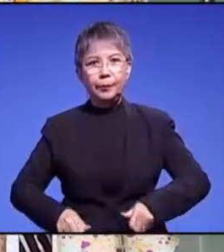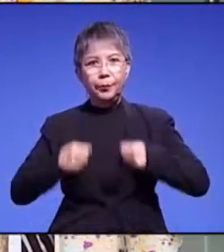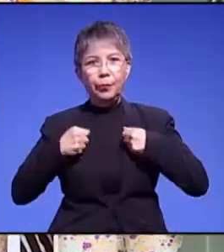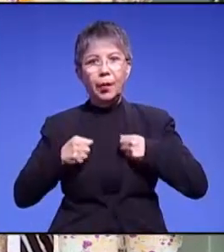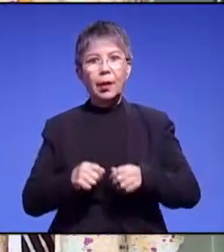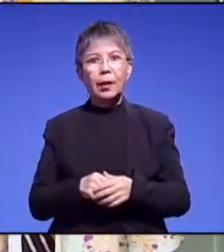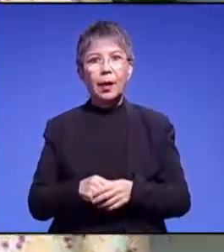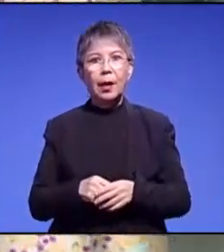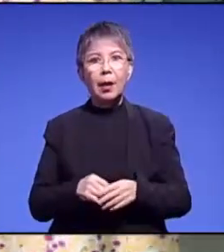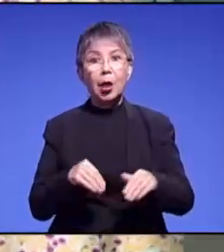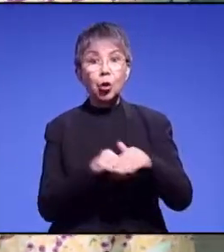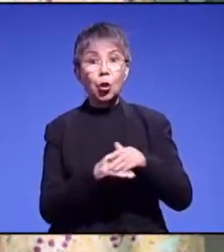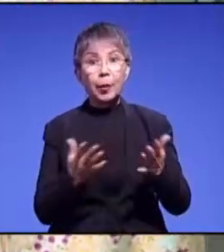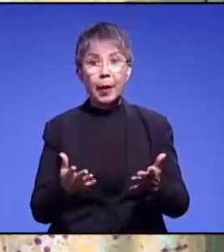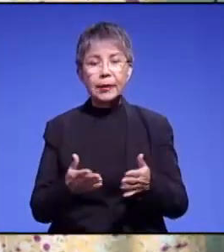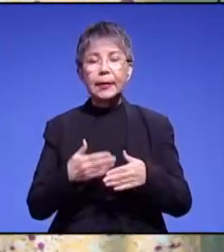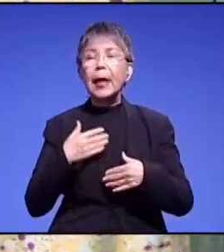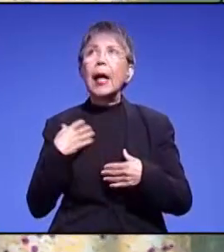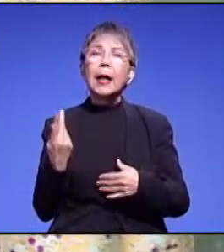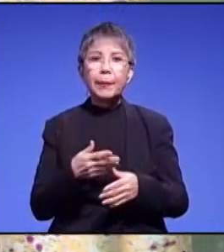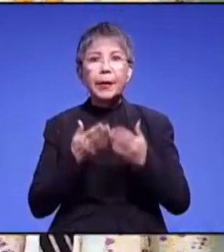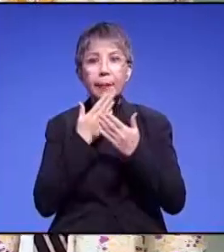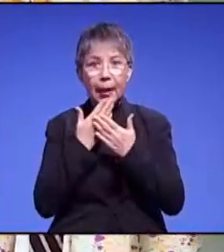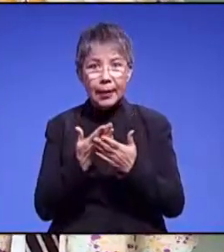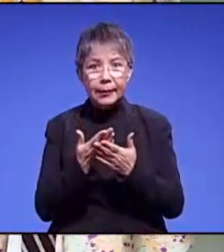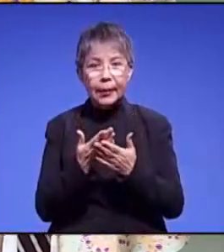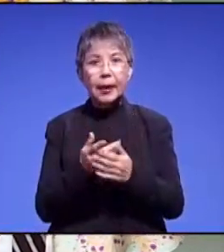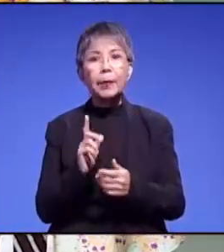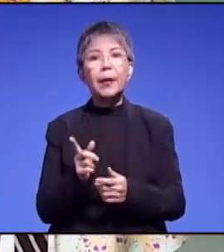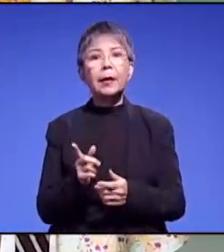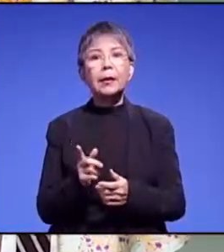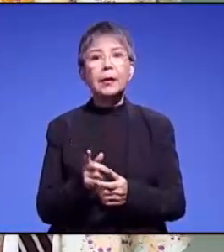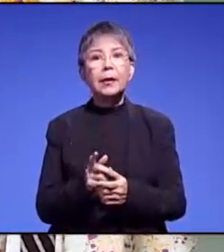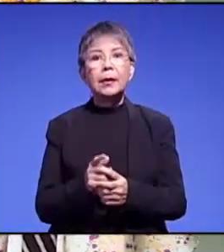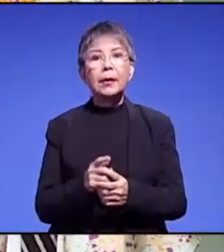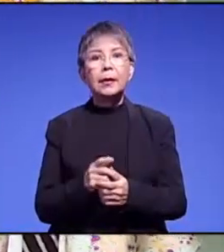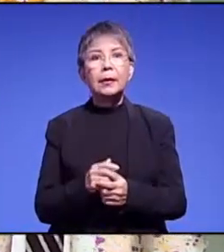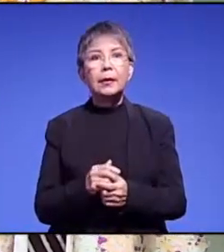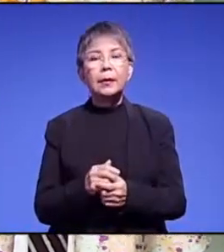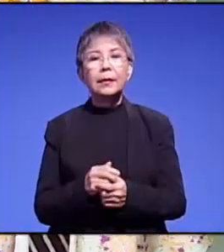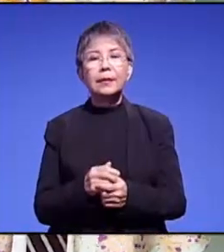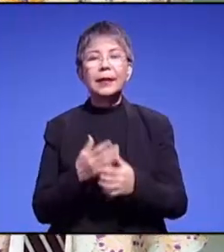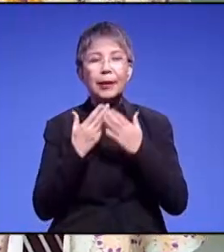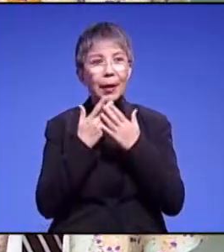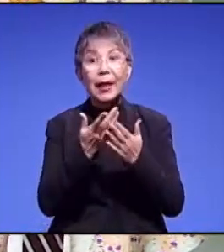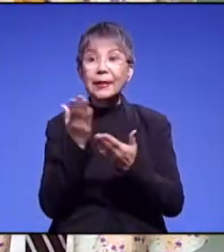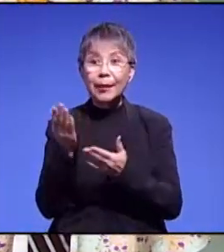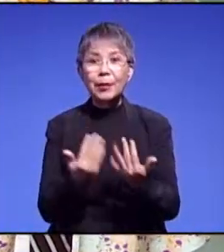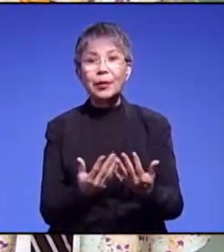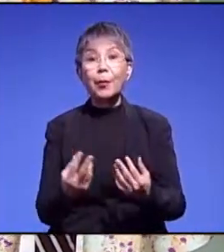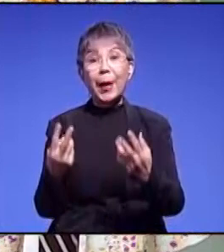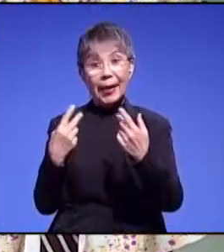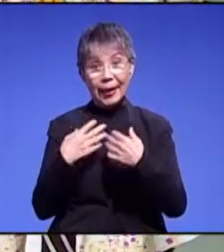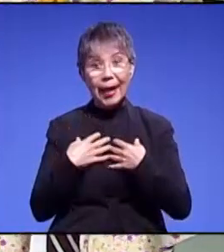gimana, Bu, selama ini? Kami sangat berterima kasih sekali ya, karena memang berarti kami ini memang diperhatikan juga dari masyarakat